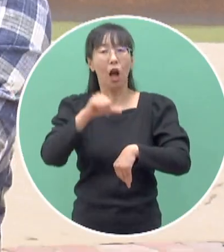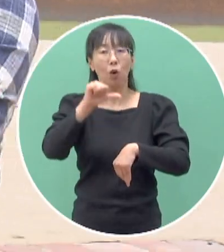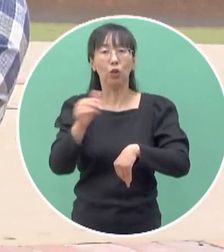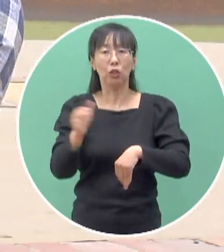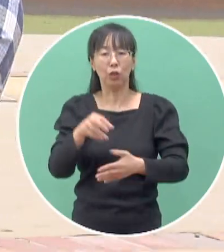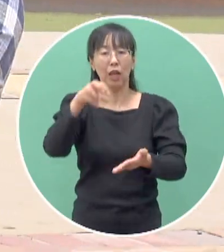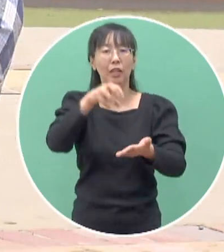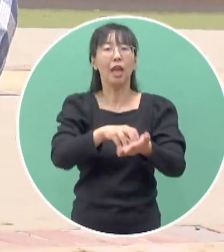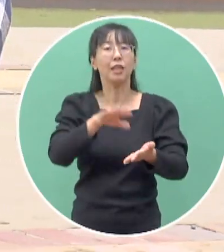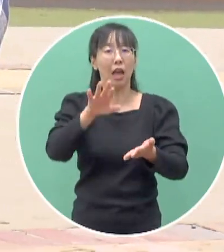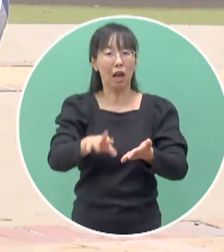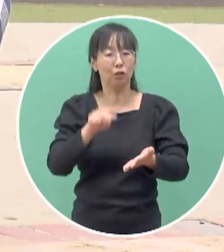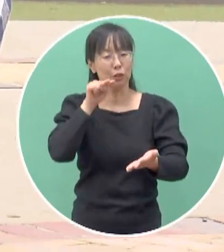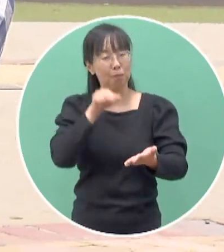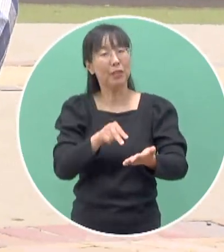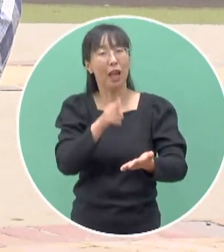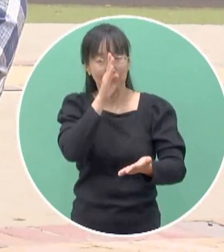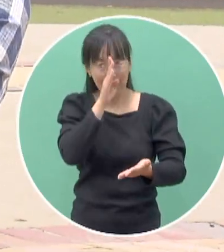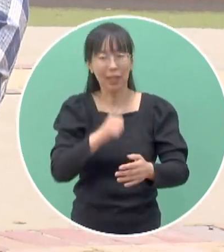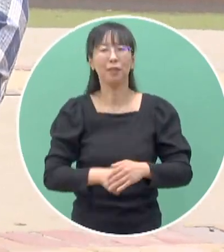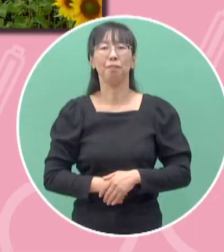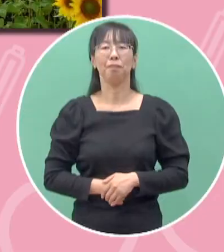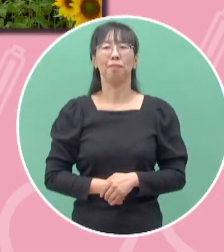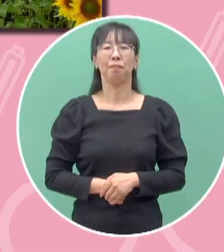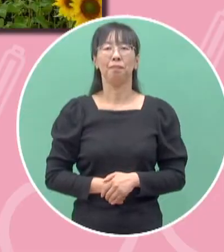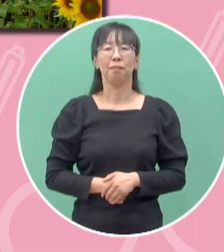。ぜひご覧ください。